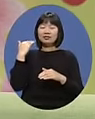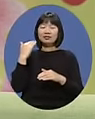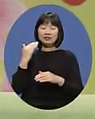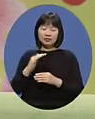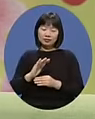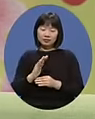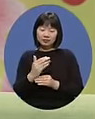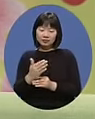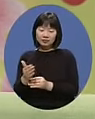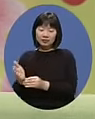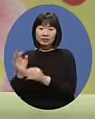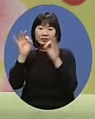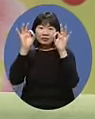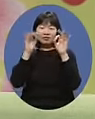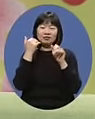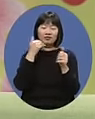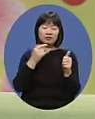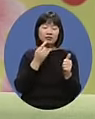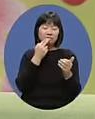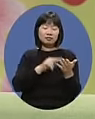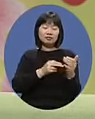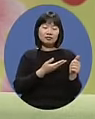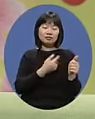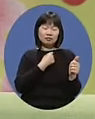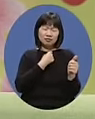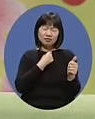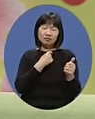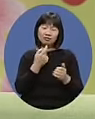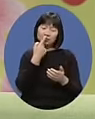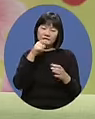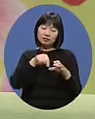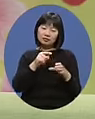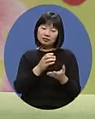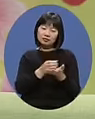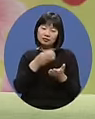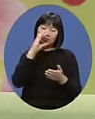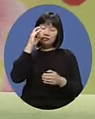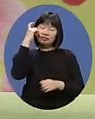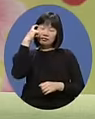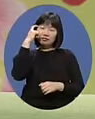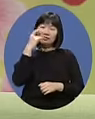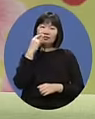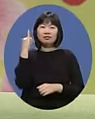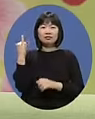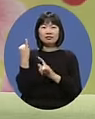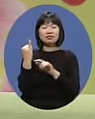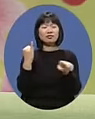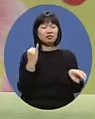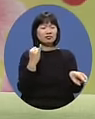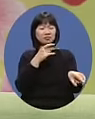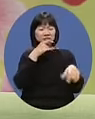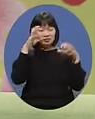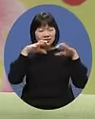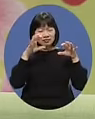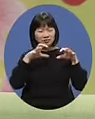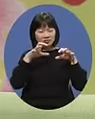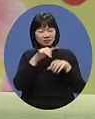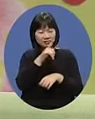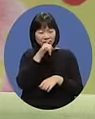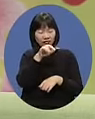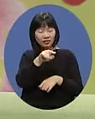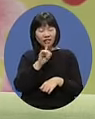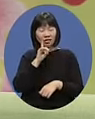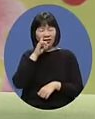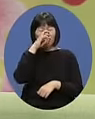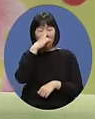싶은데, 좋은 음악을 좀 들었으면 좋겠다. 커피 한잔 할까? 이런 생각을 했던 엄마들이, 저것도 비 오면 또 얼마나 지저분해질까?